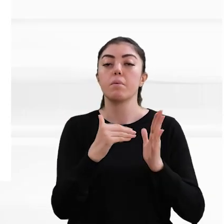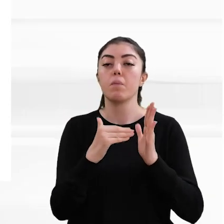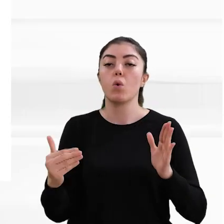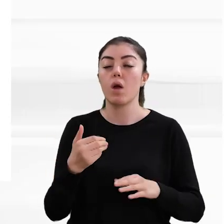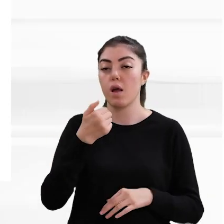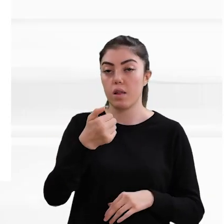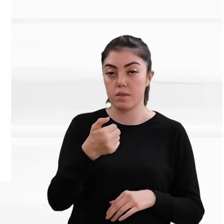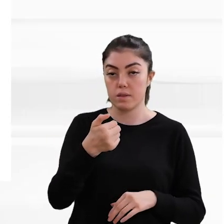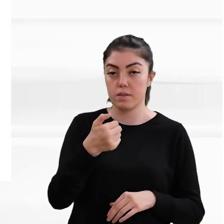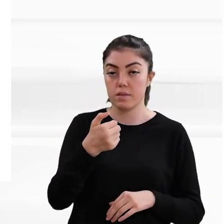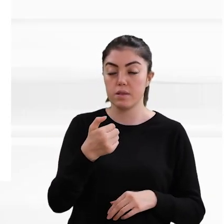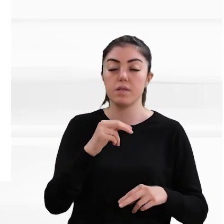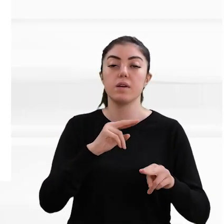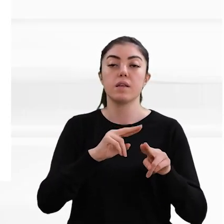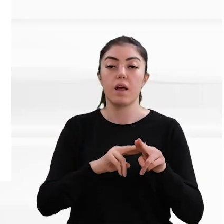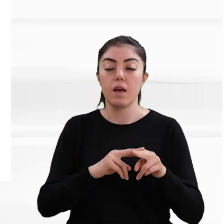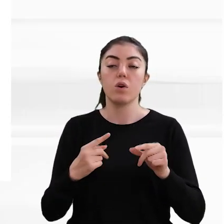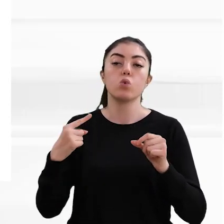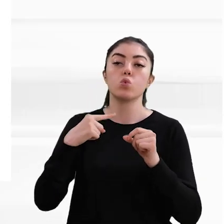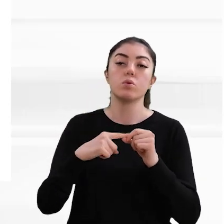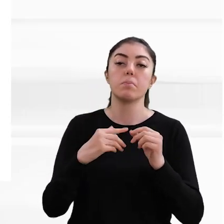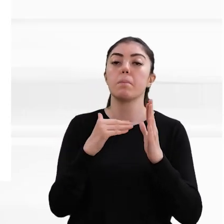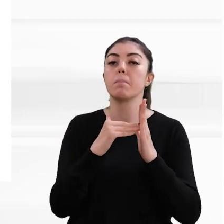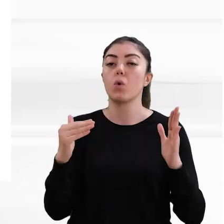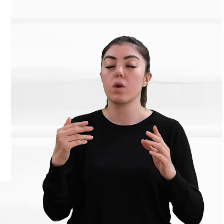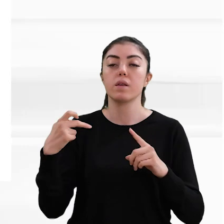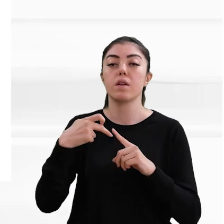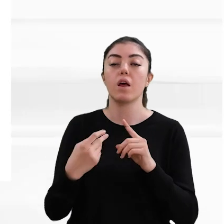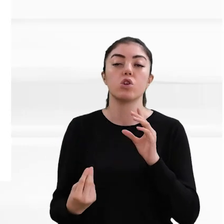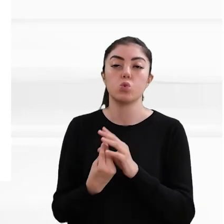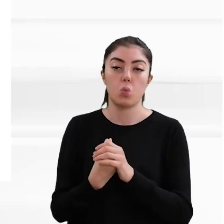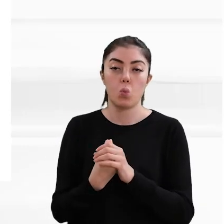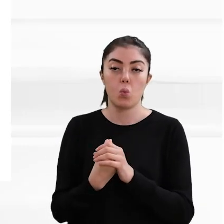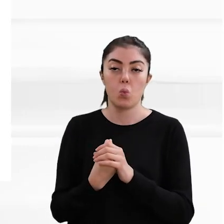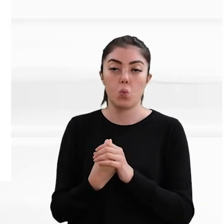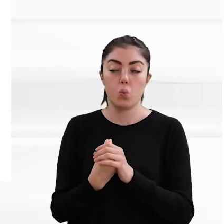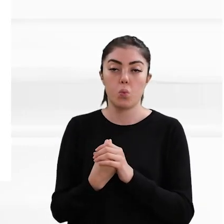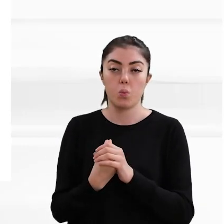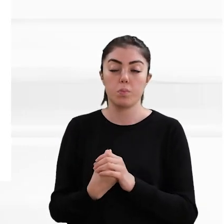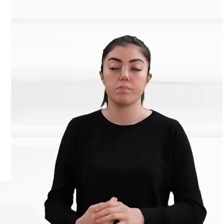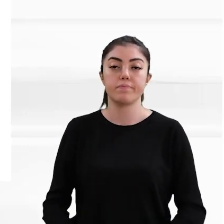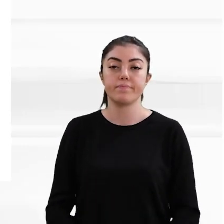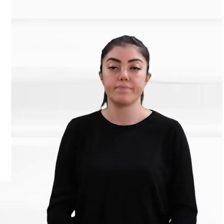7 bölü 6 K Q bölü R çıkacaktır.